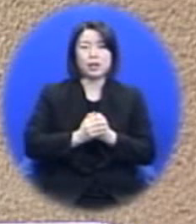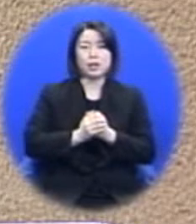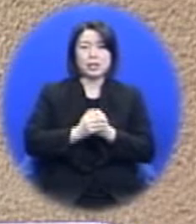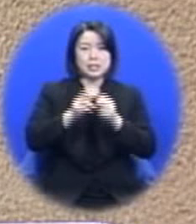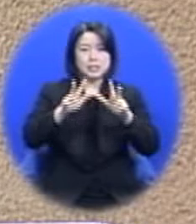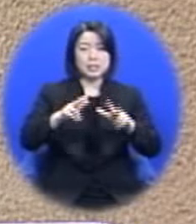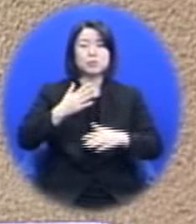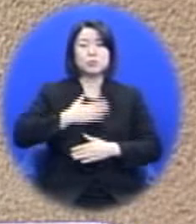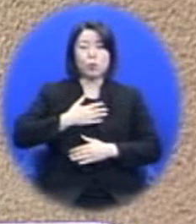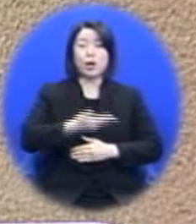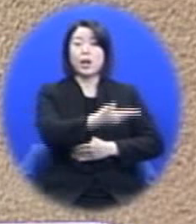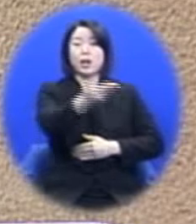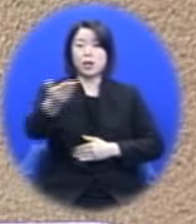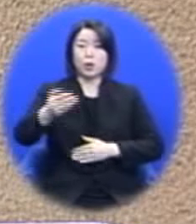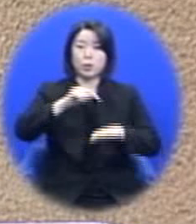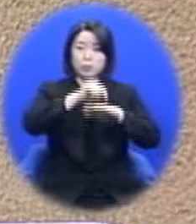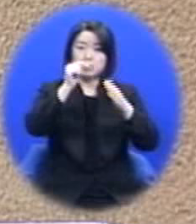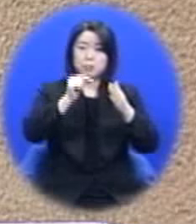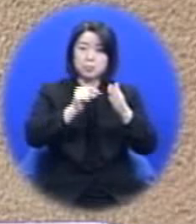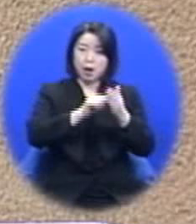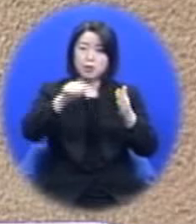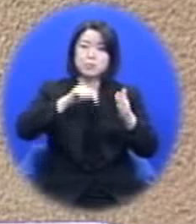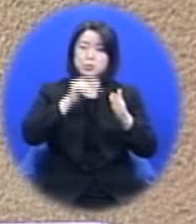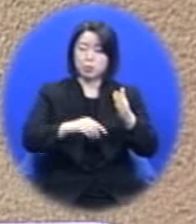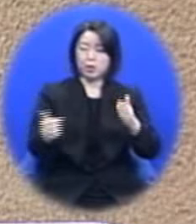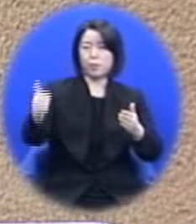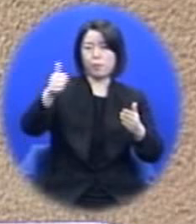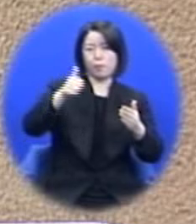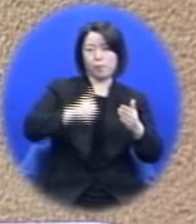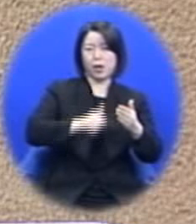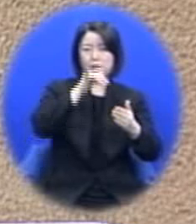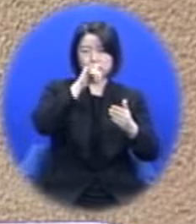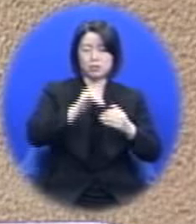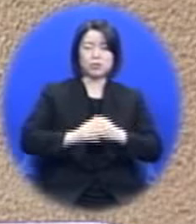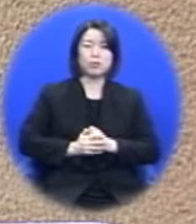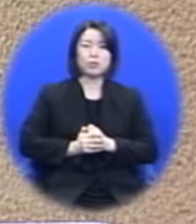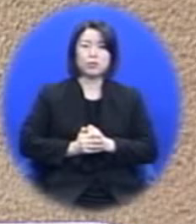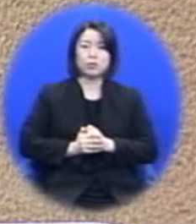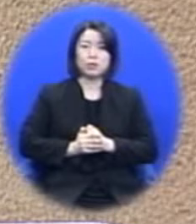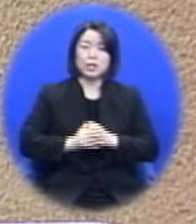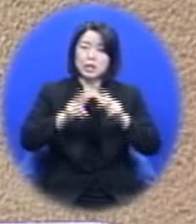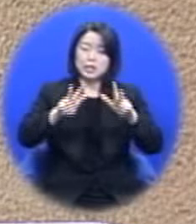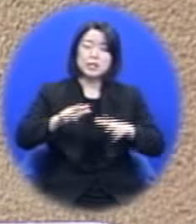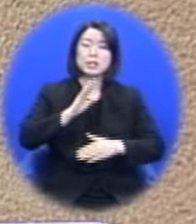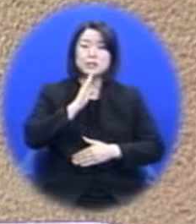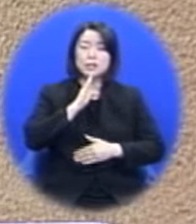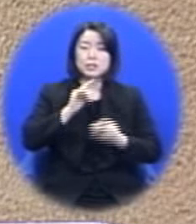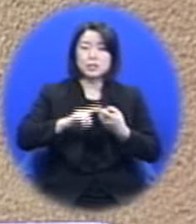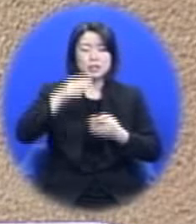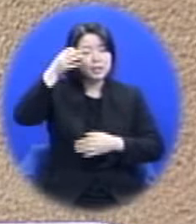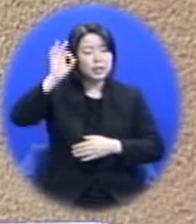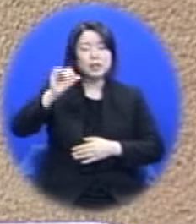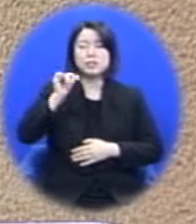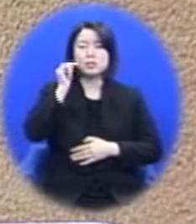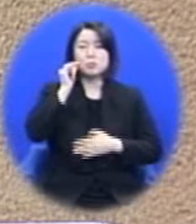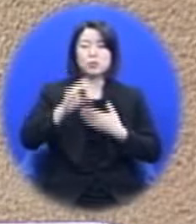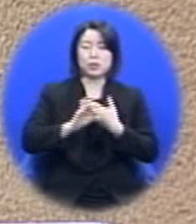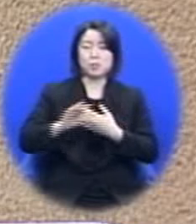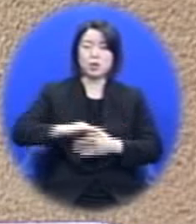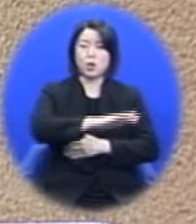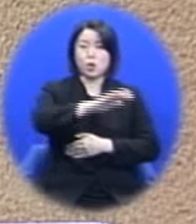지금 저와 여러분의 마음속에 들어와 있어요. 이 사실을 깨닫지 못하면